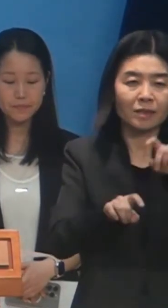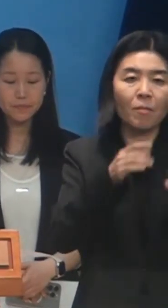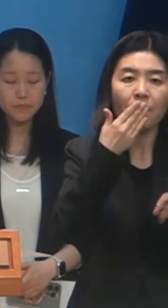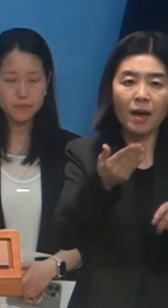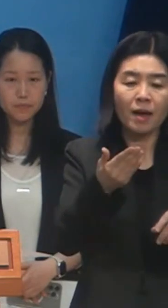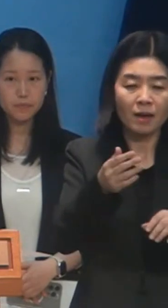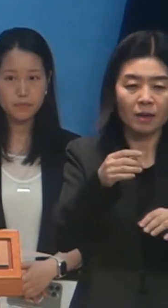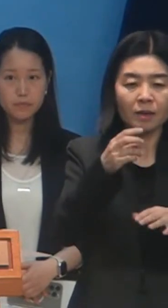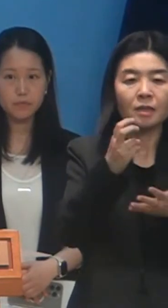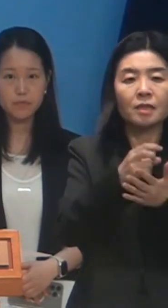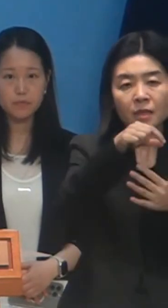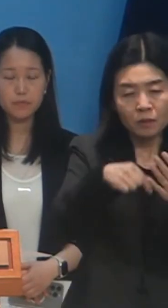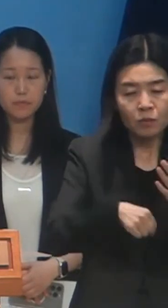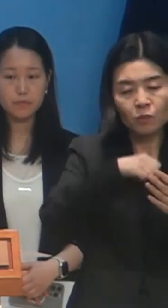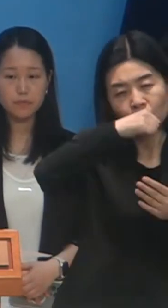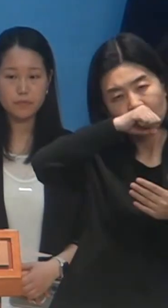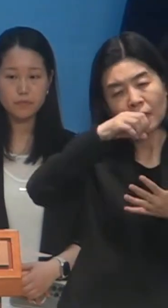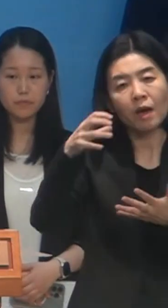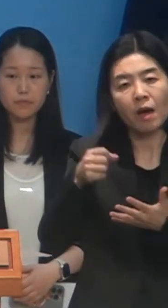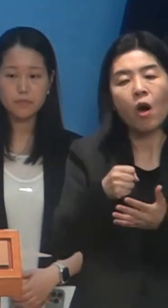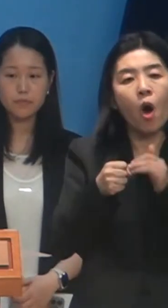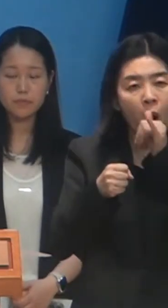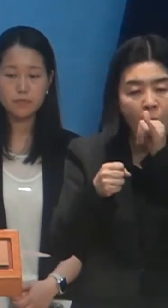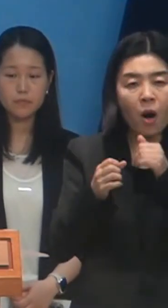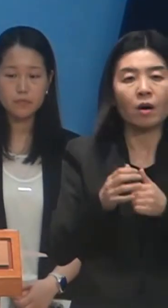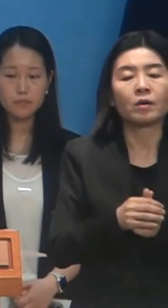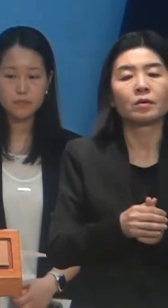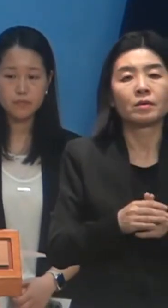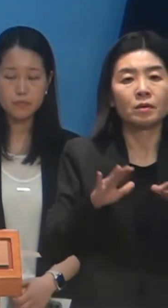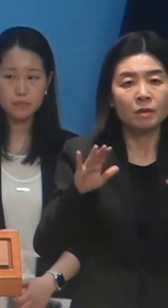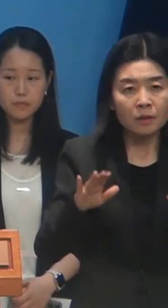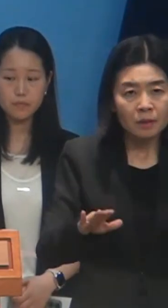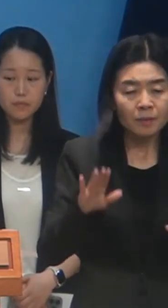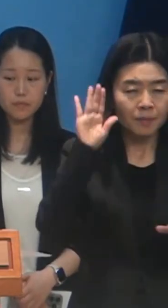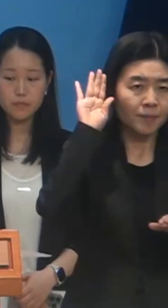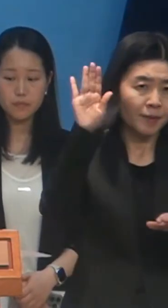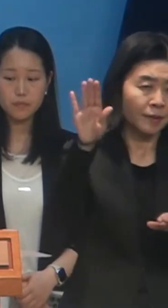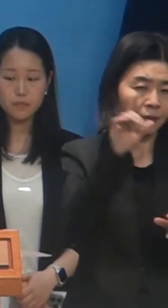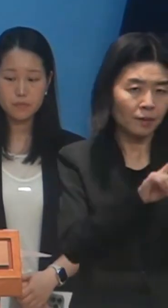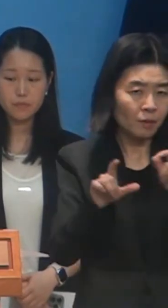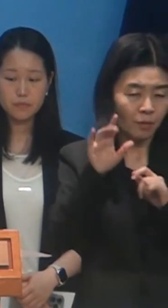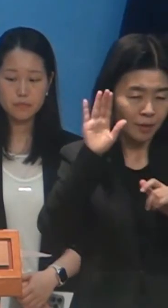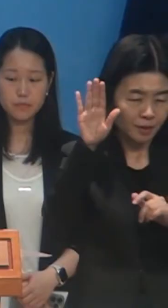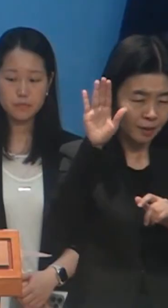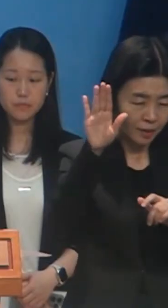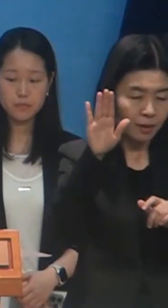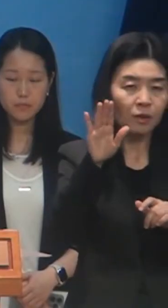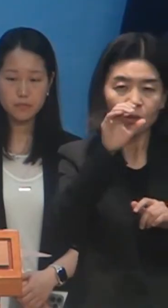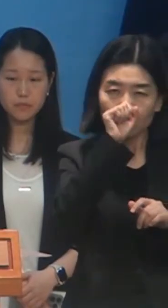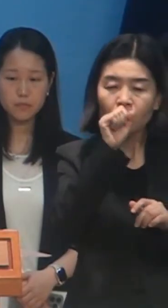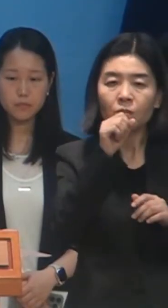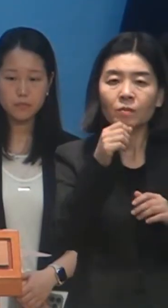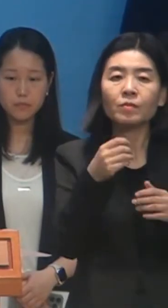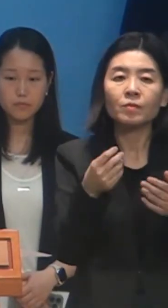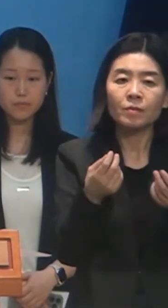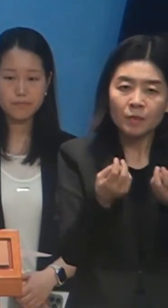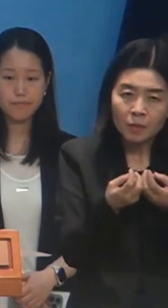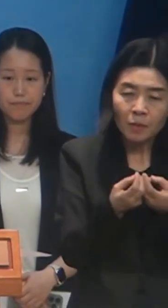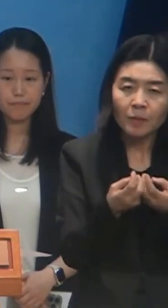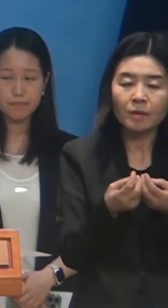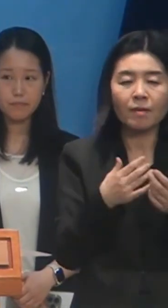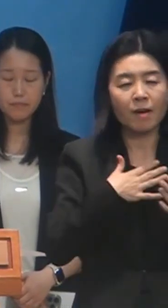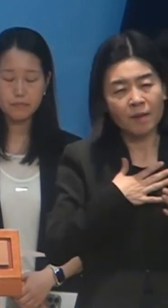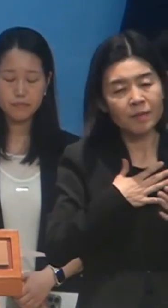예산을 갖춘 실천 계획입니다. 우리는 더 나은 미래를 위한 선택 앞에서 감성과 선동이